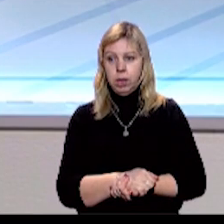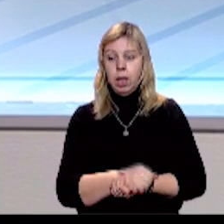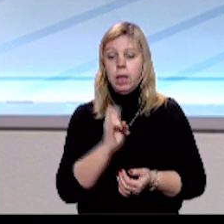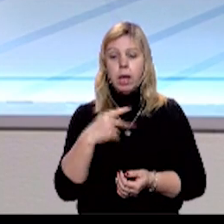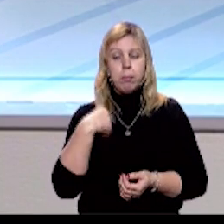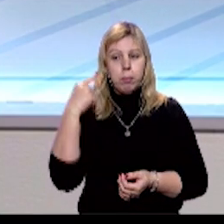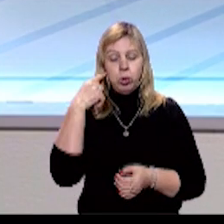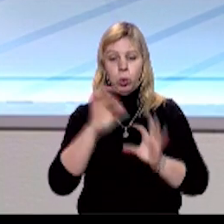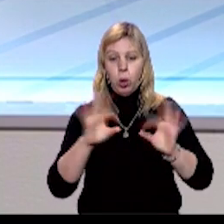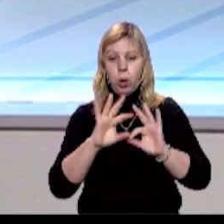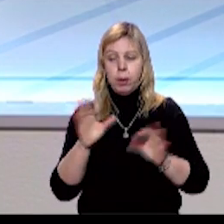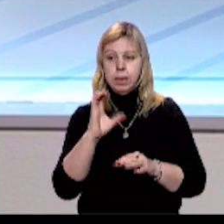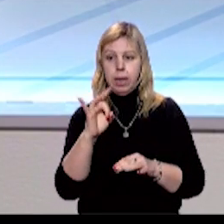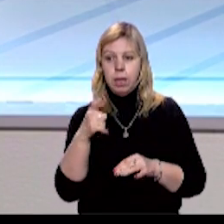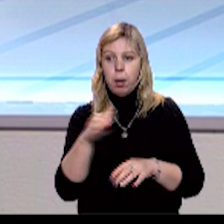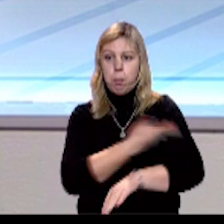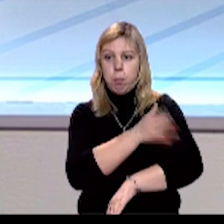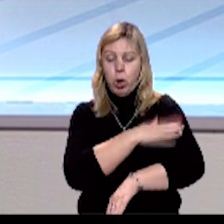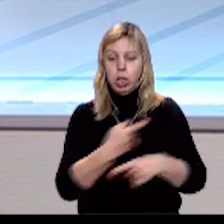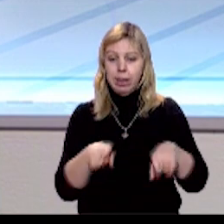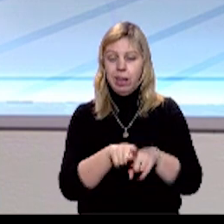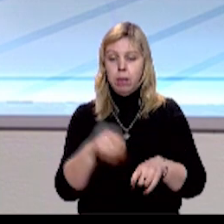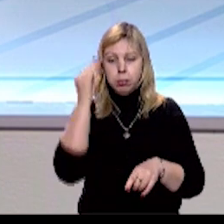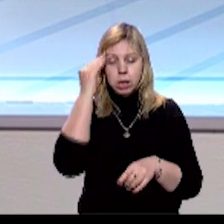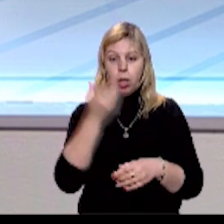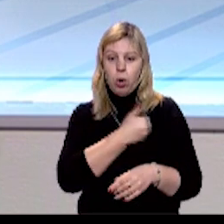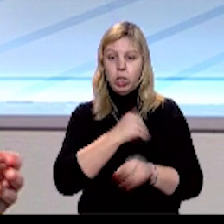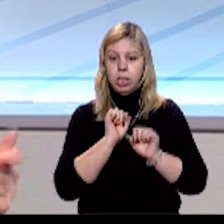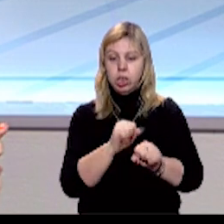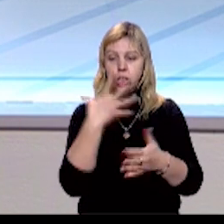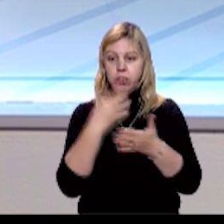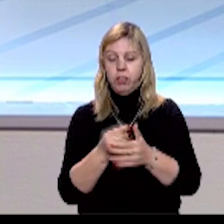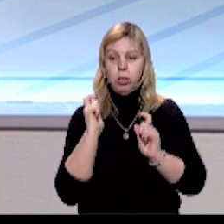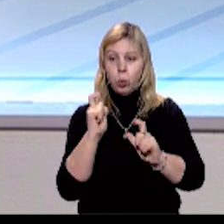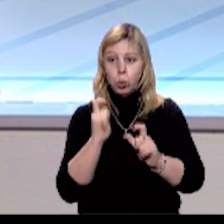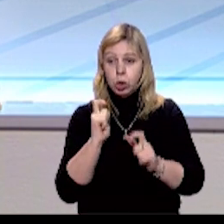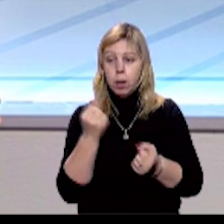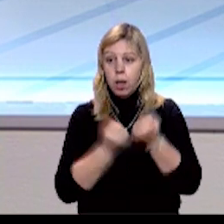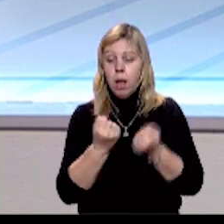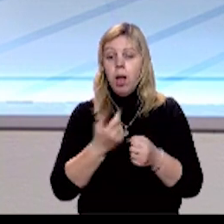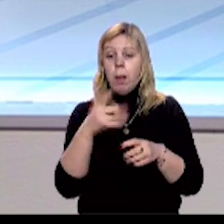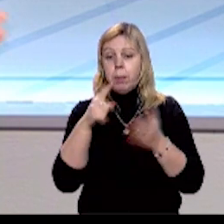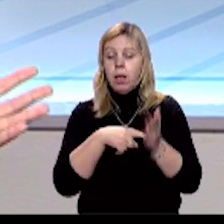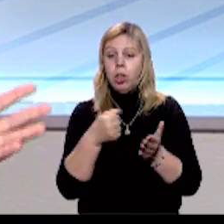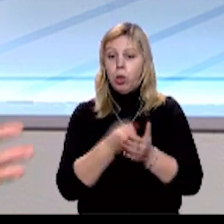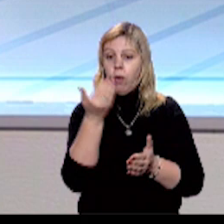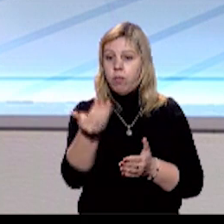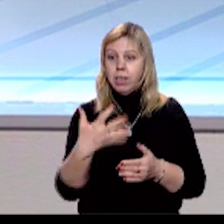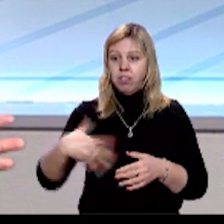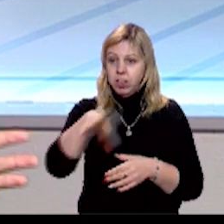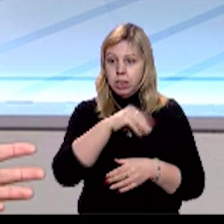Як ми почули у коментарі від пана Сергія, Польща таким чином намагається захистити своїх перевізників. Питання до вас, чи